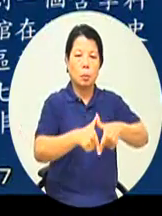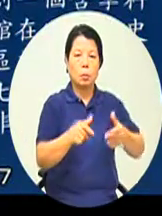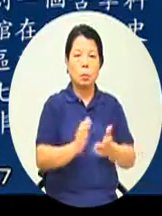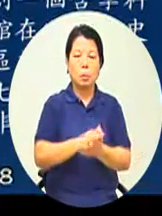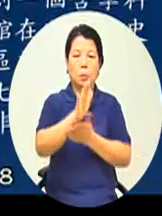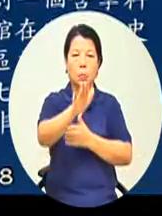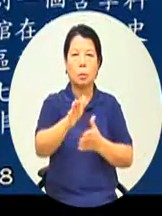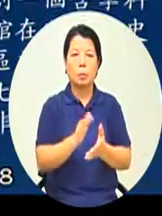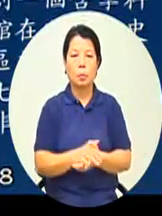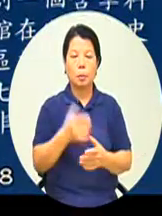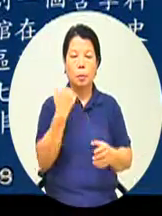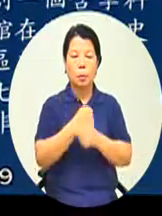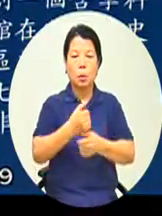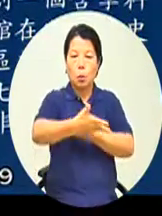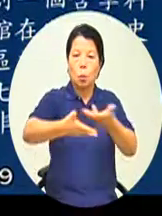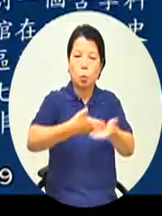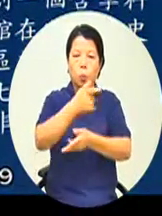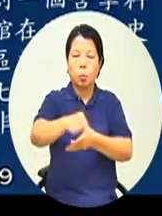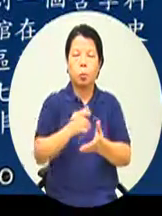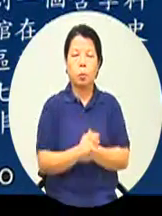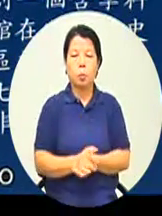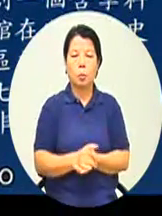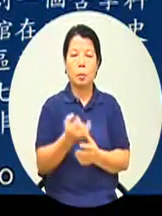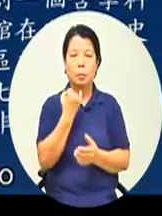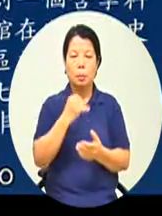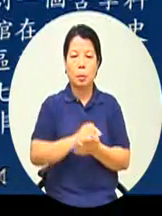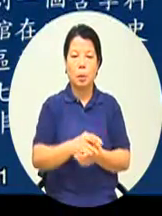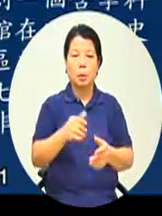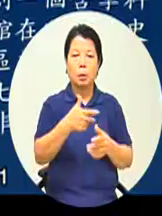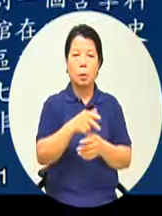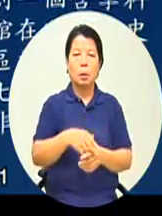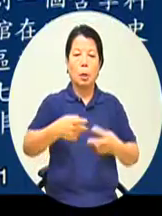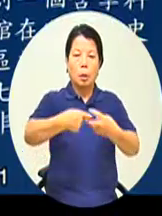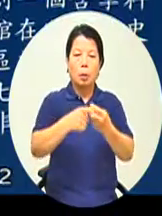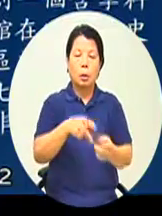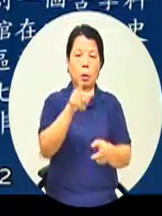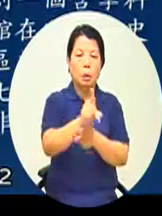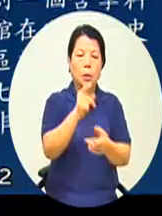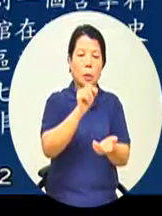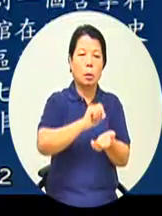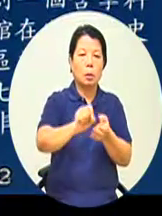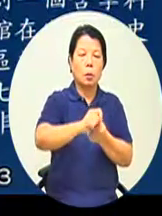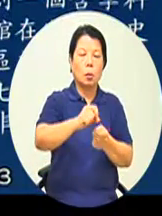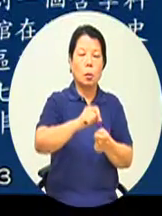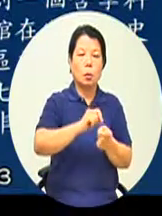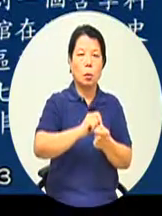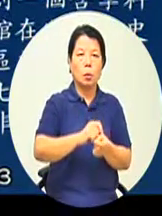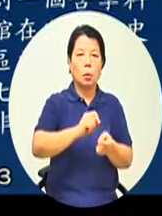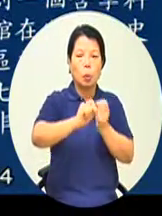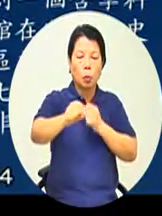有一些做互动的部分，跟我们可以把李科永图书馆放进来的这件事情，我在这边就要